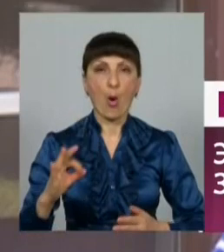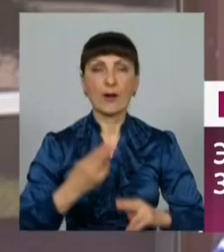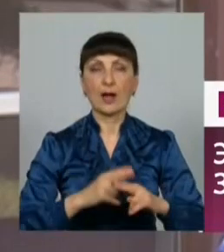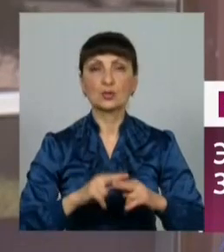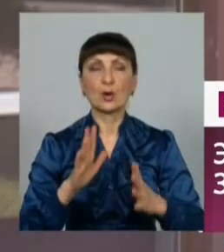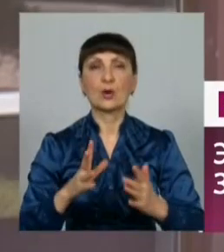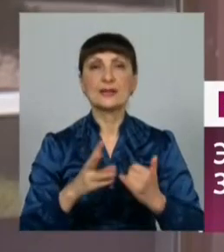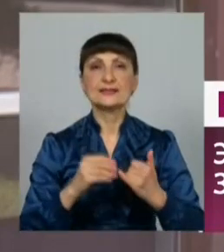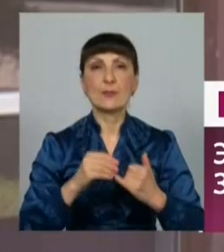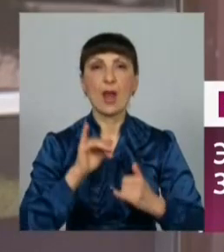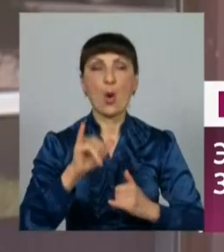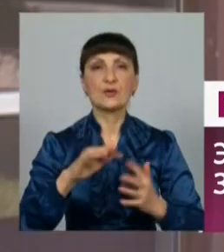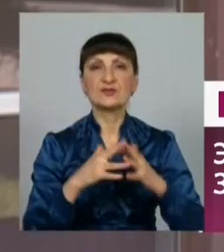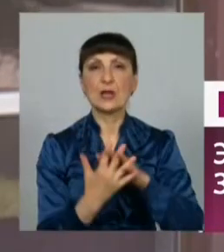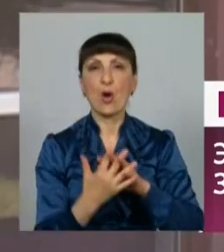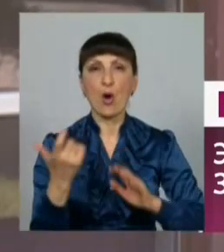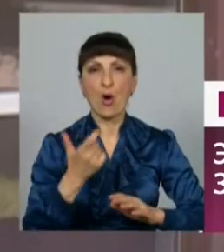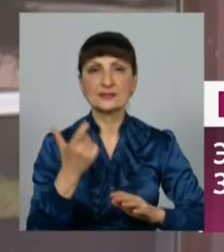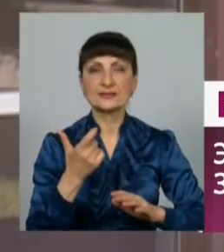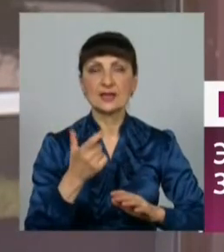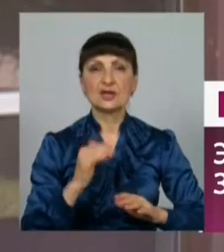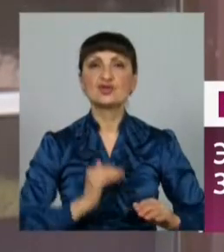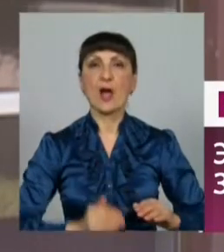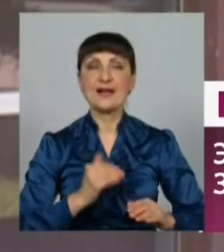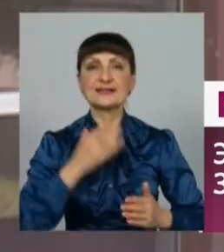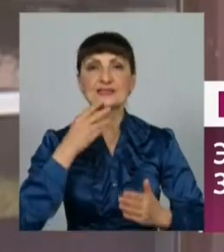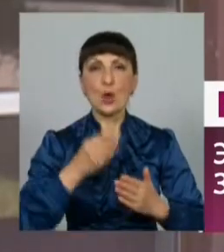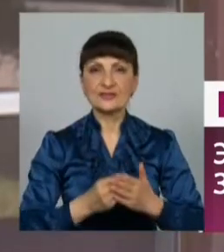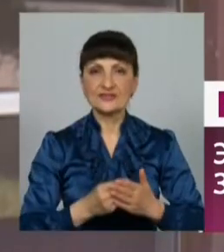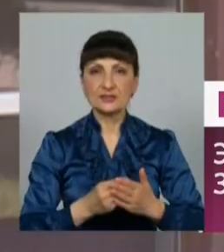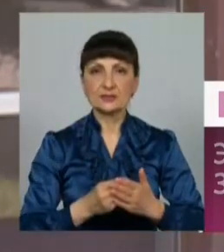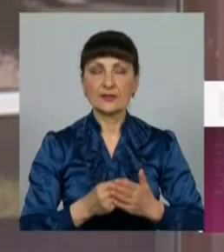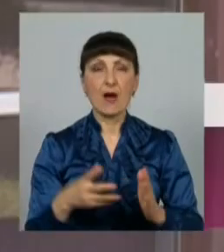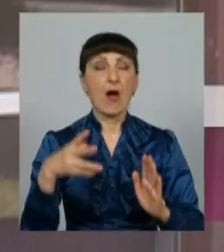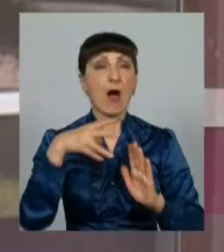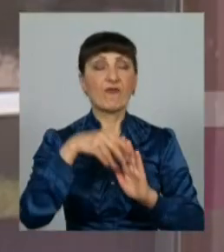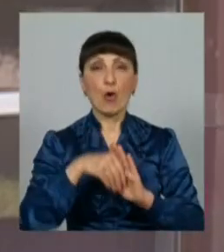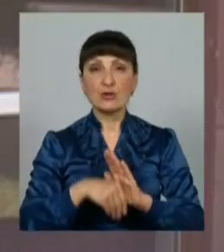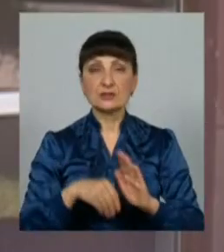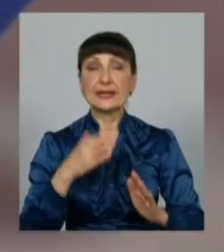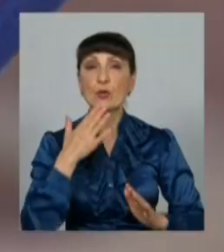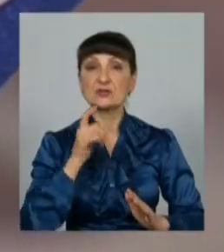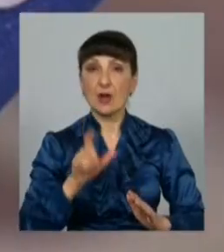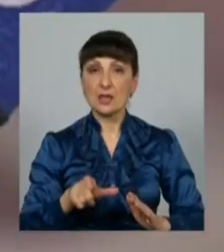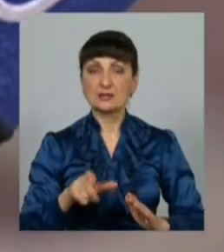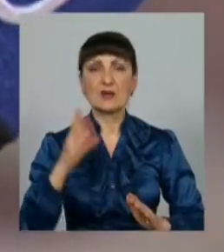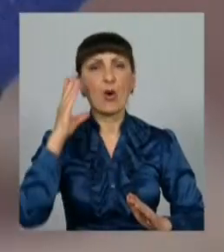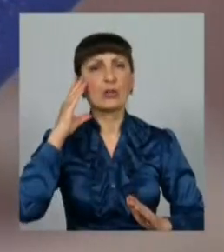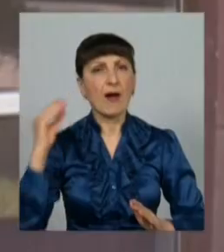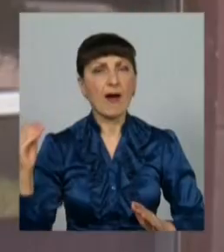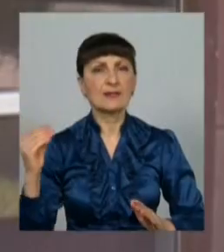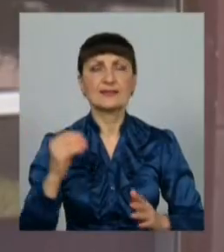сельхоз землями в частной собственности или на праве землепользования входит какой-либо иностранец голландец